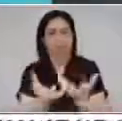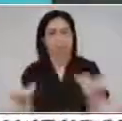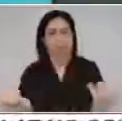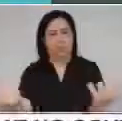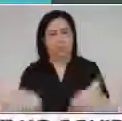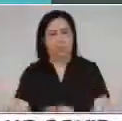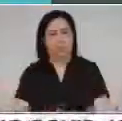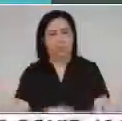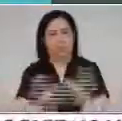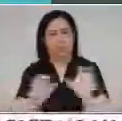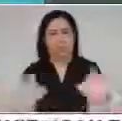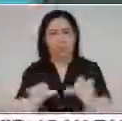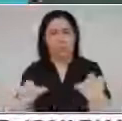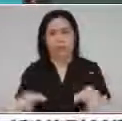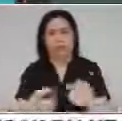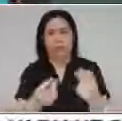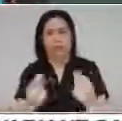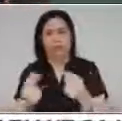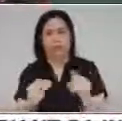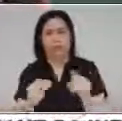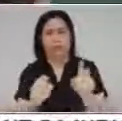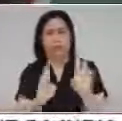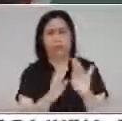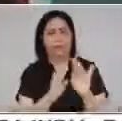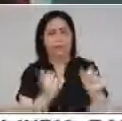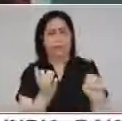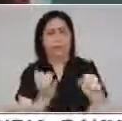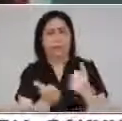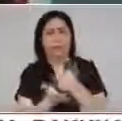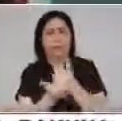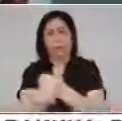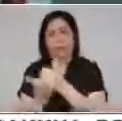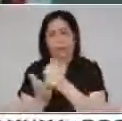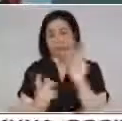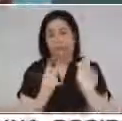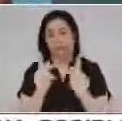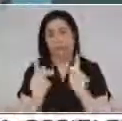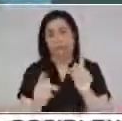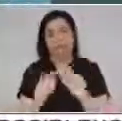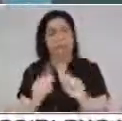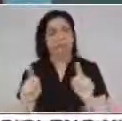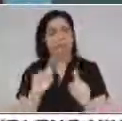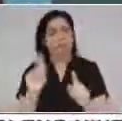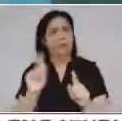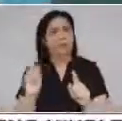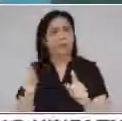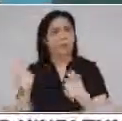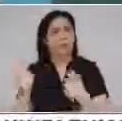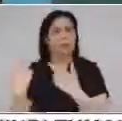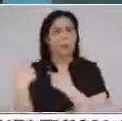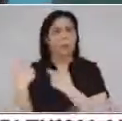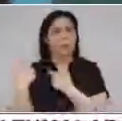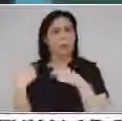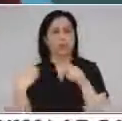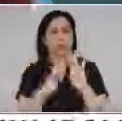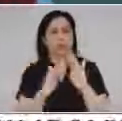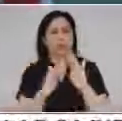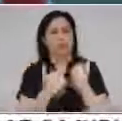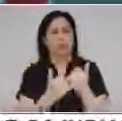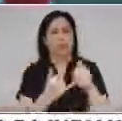na kung saan, na natigil na nga yan at sa barangay na lang. At the end of the day, sa barangay talaga punta. Alright.